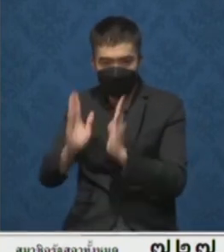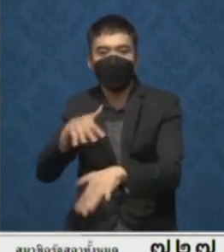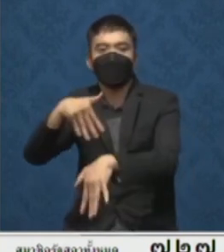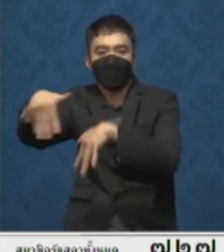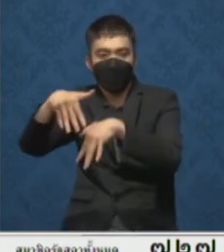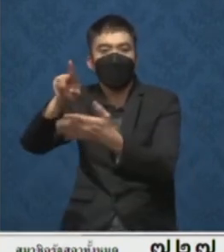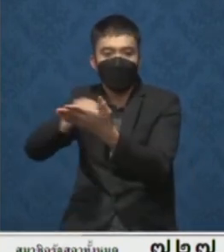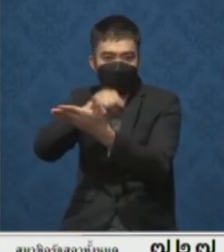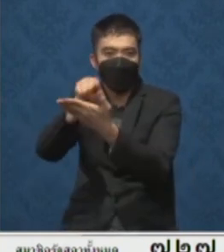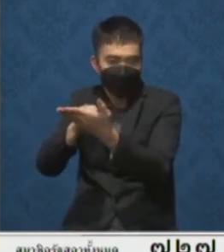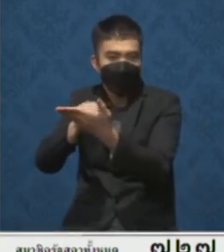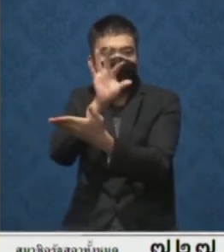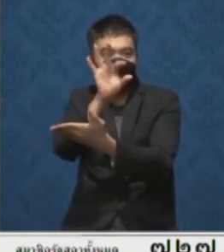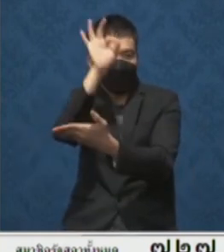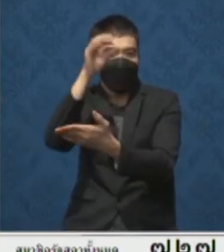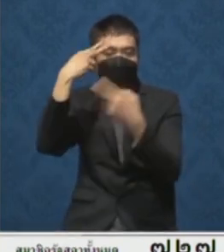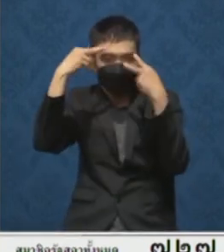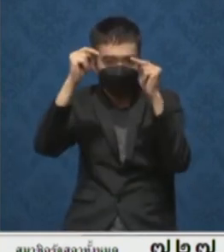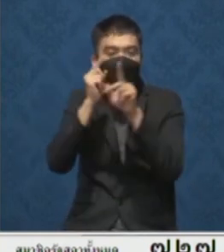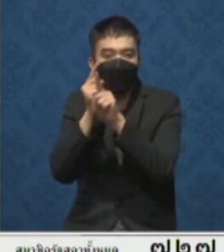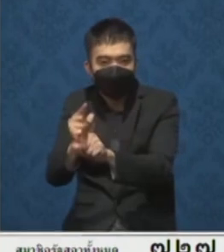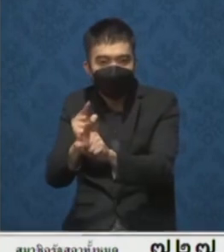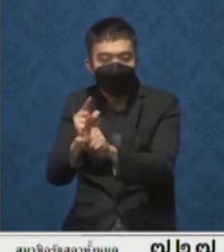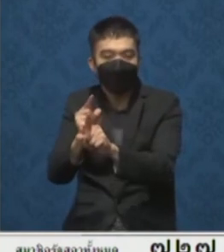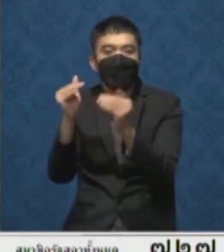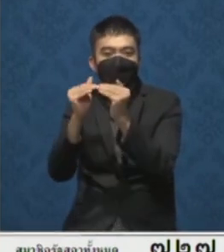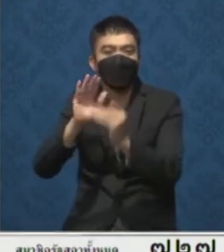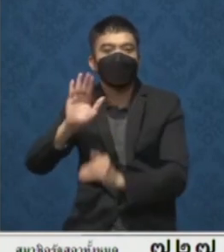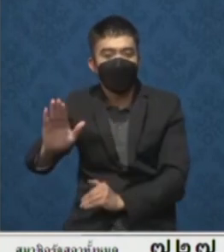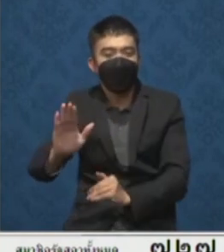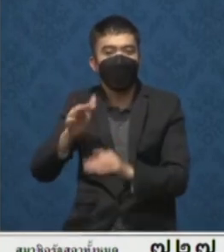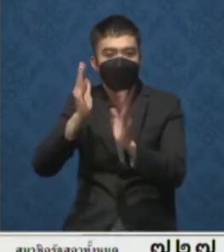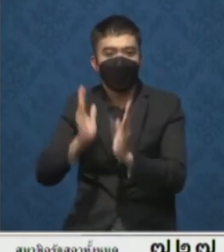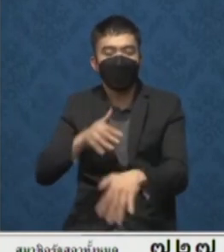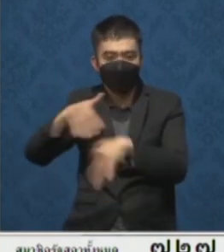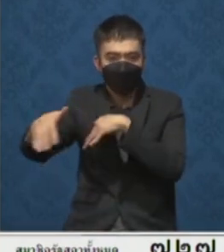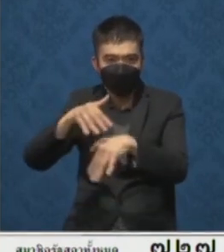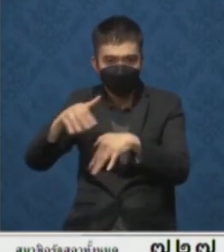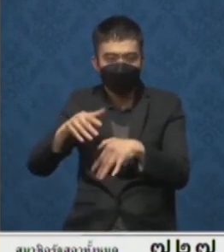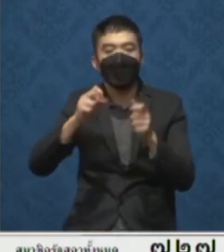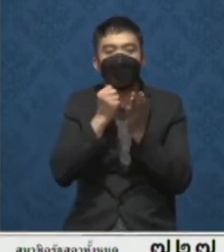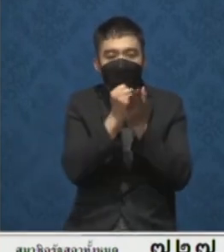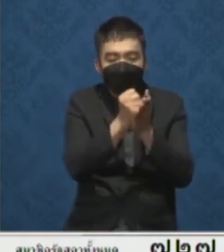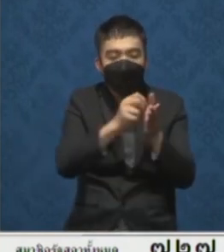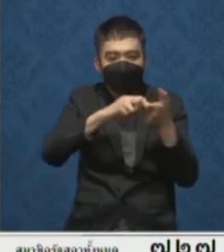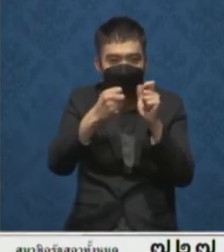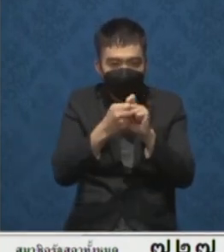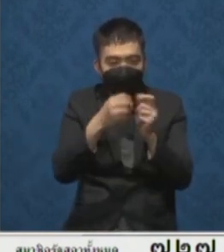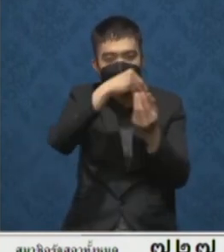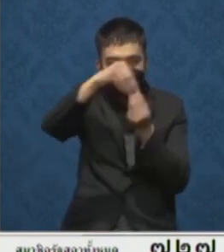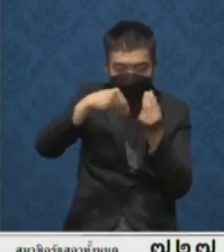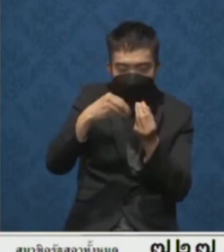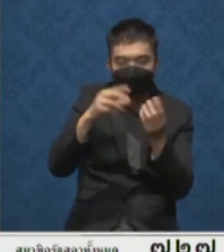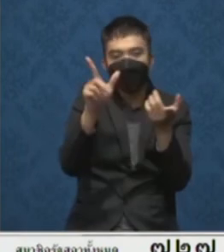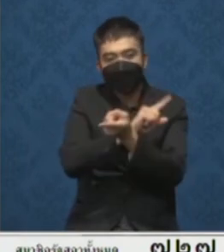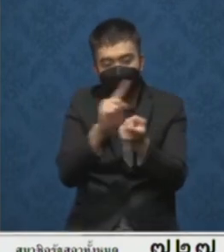งมาจากความต้องการของพี่น้องประชาชนเพื่อเข้ามาแก้ไขวิกฤตทั้งทางการเมืองวิกฤตเศรษฐกิจและวิกฤตสังค